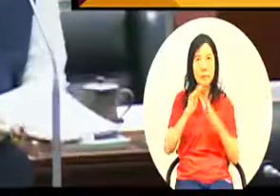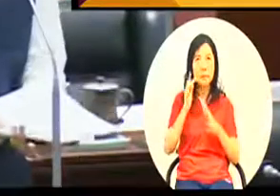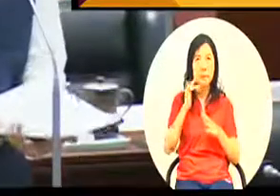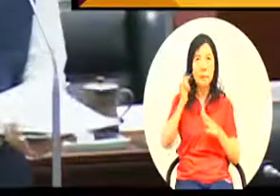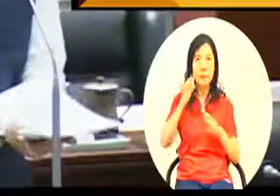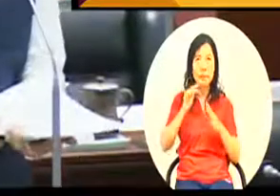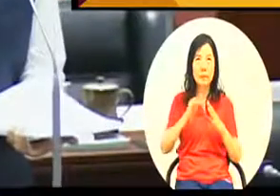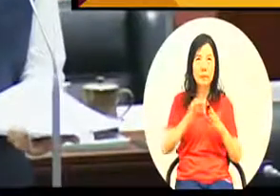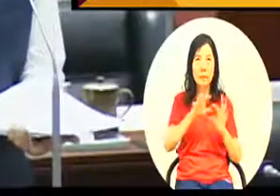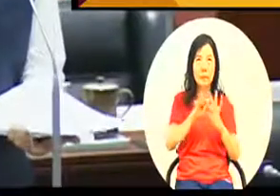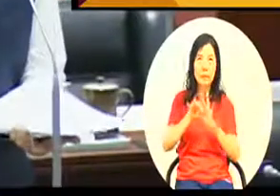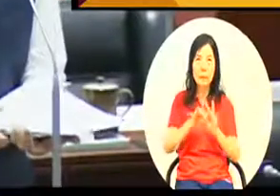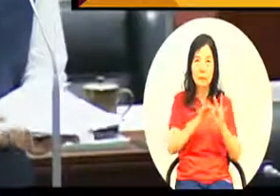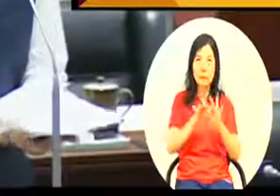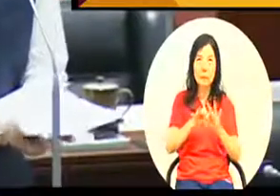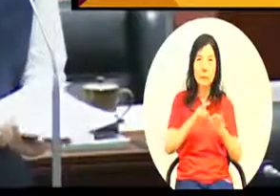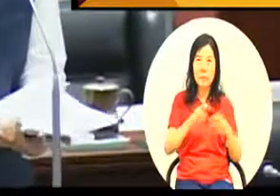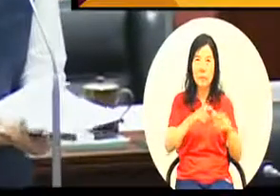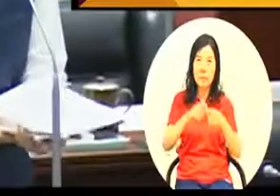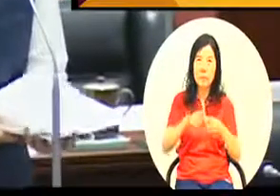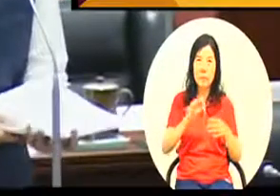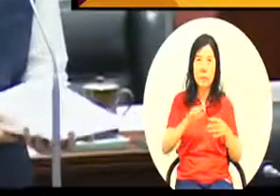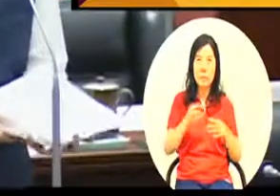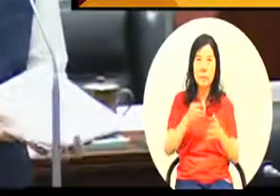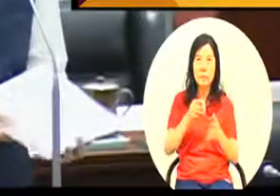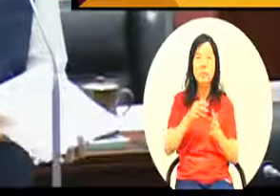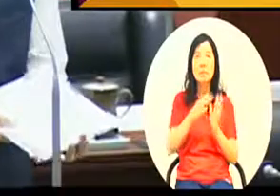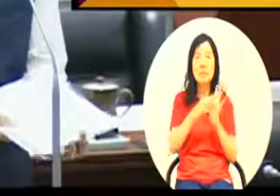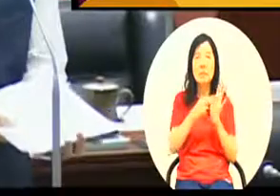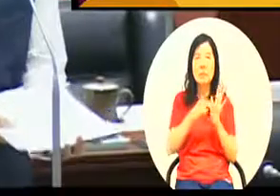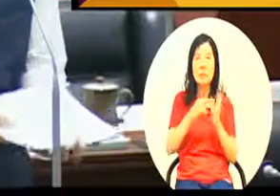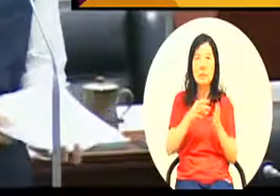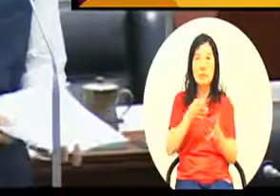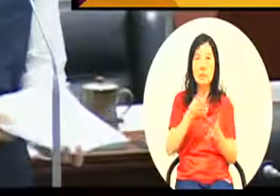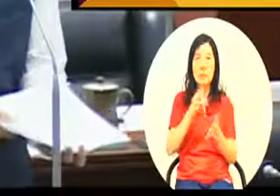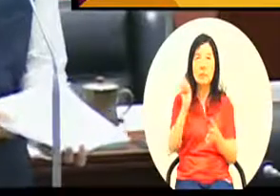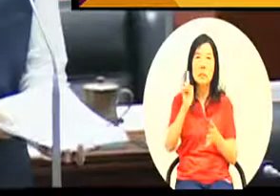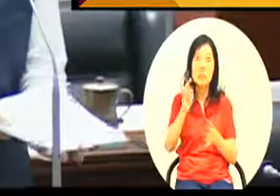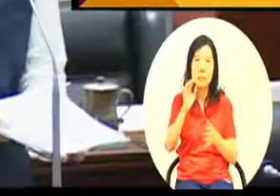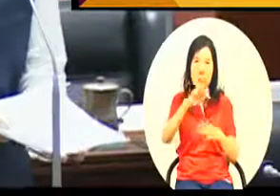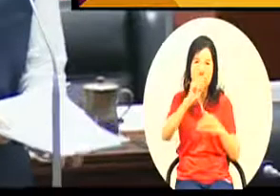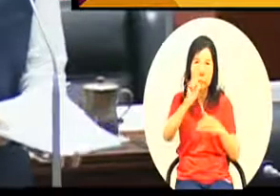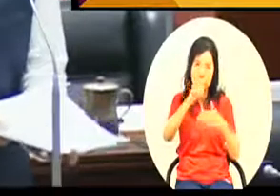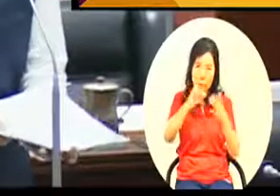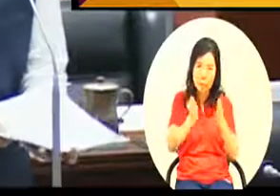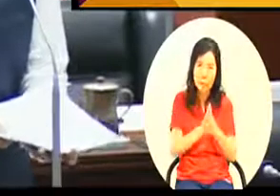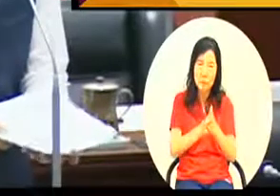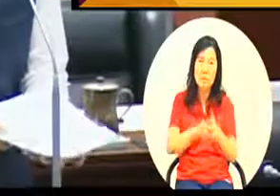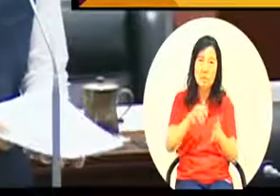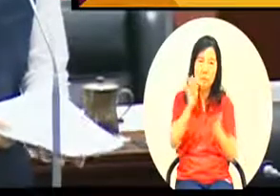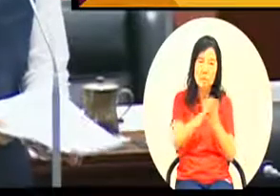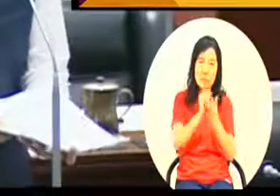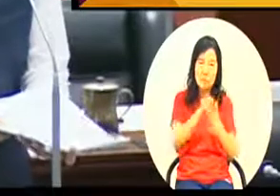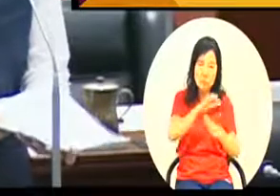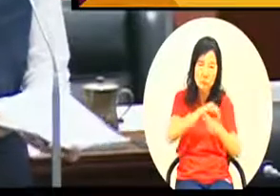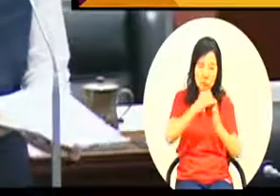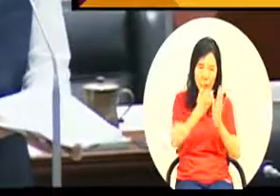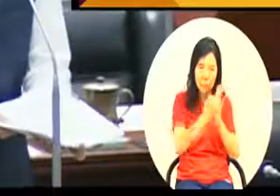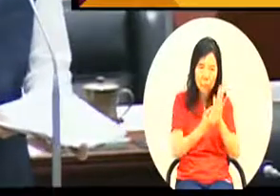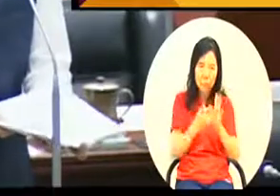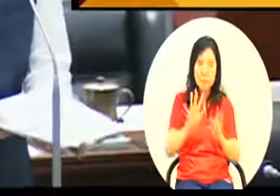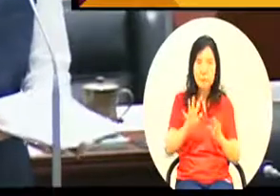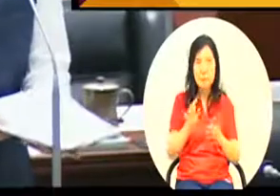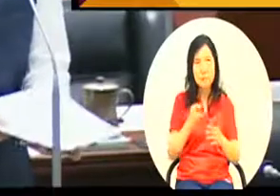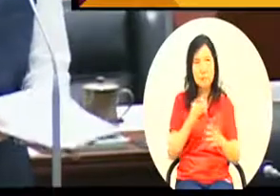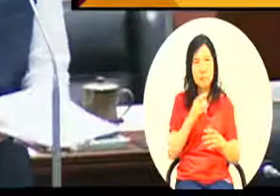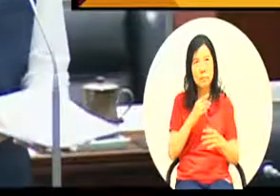出举证，说是哪个部分，你不能这样一昧的指责我们的课纲是有问题，然后你们要揭露老师课纲。那基本上，你